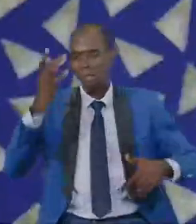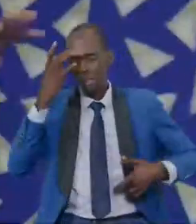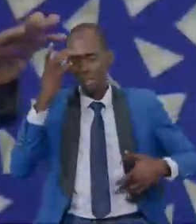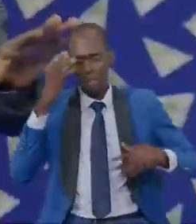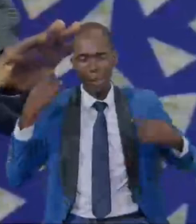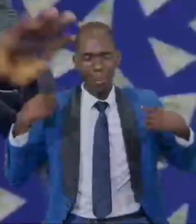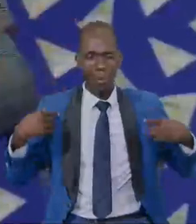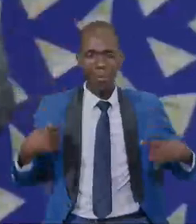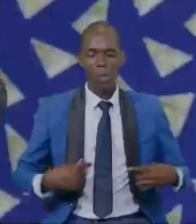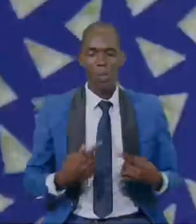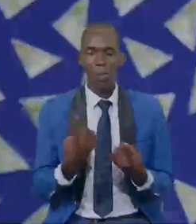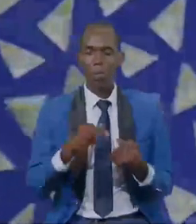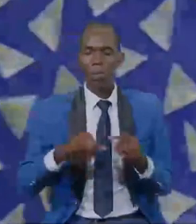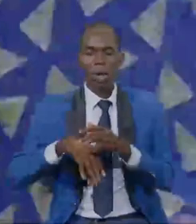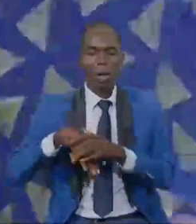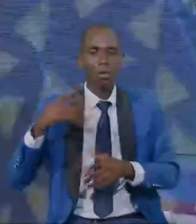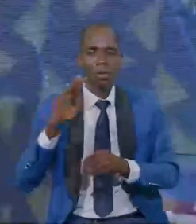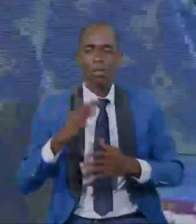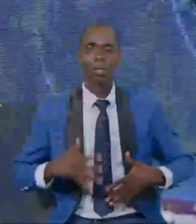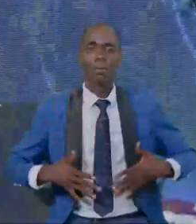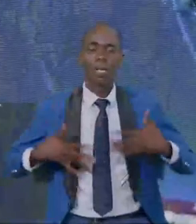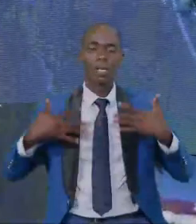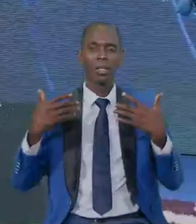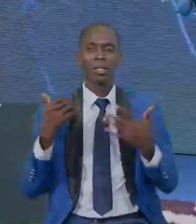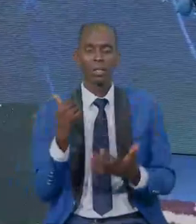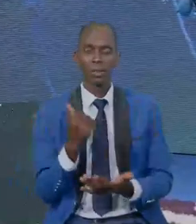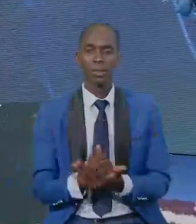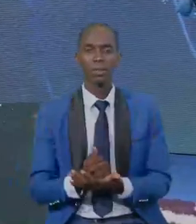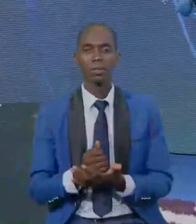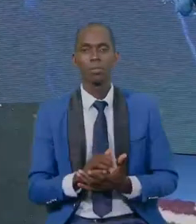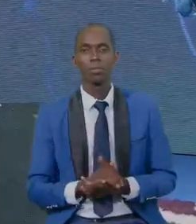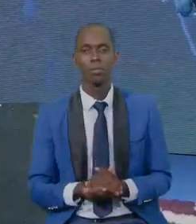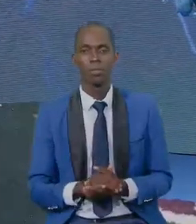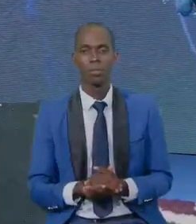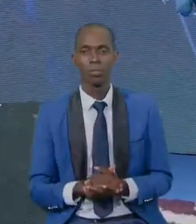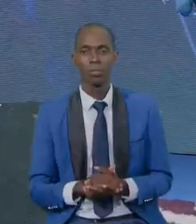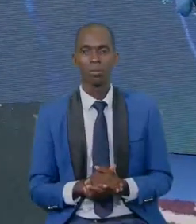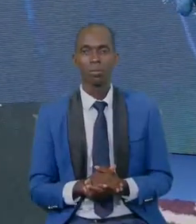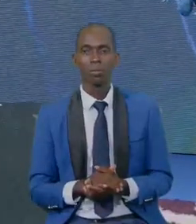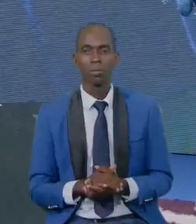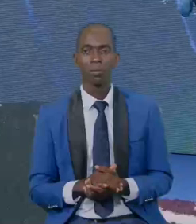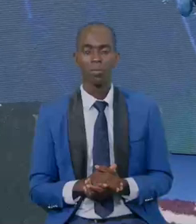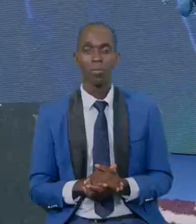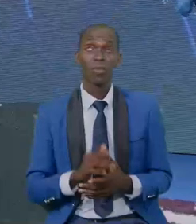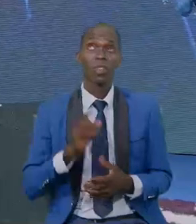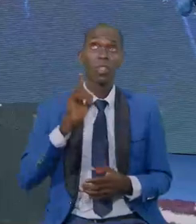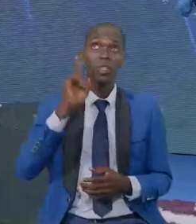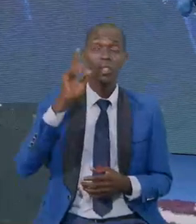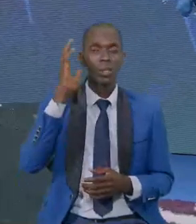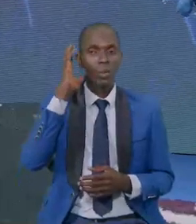l'ulcère. C'est la nuit d'évacuer, de vider votre corps de toute maladie. Christ